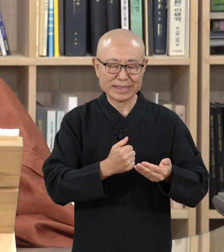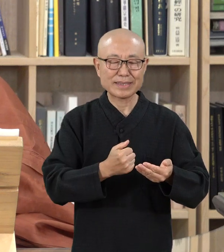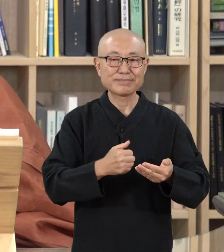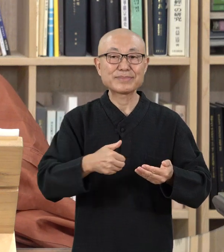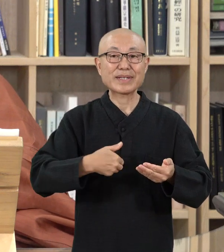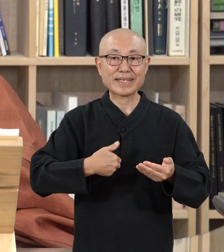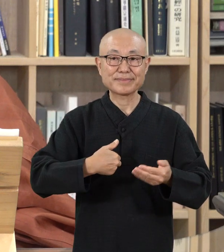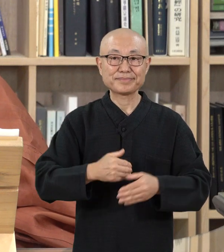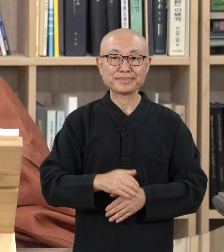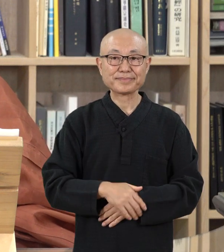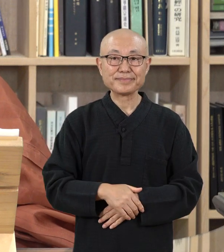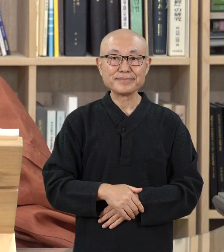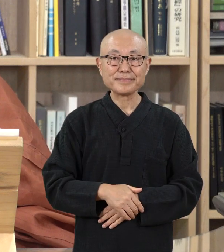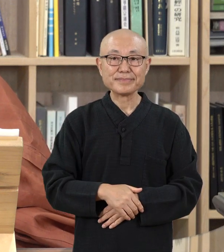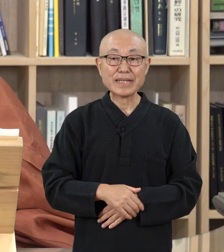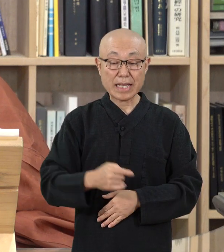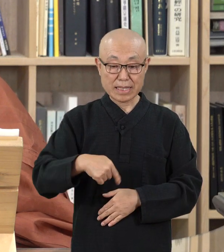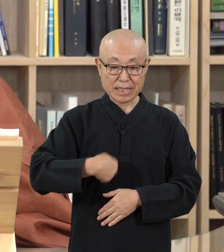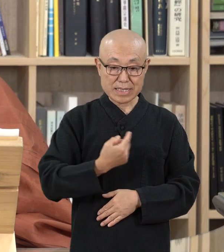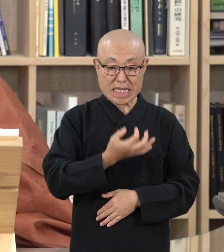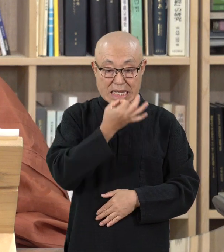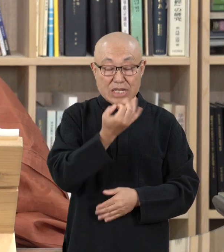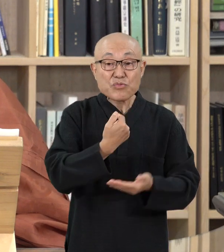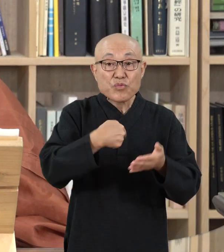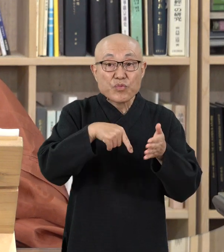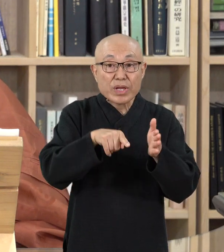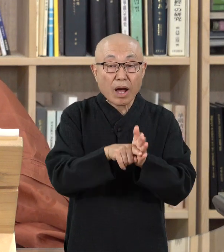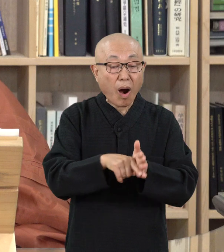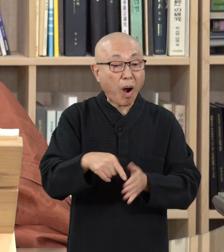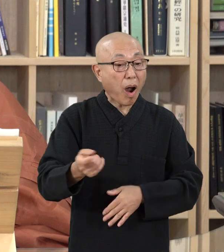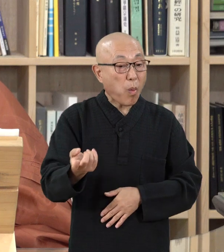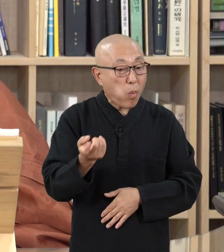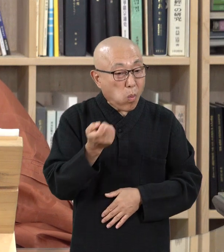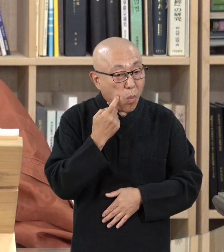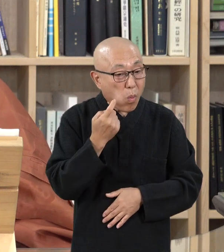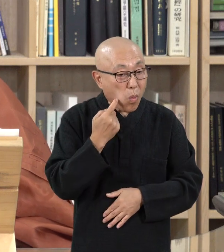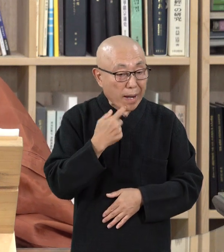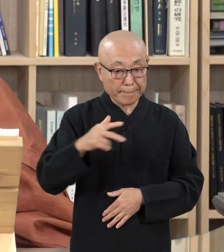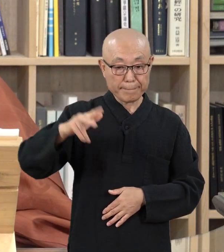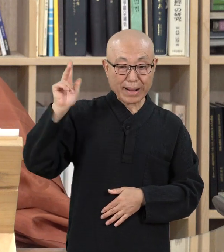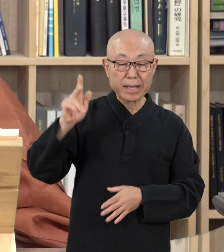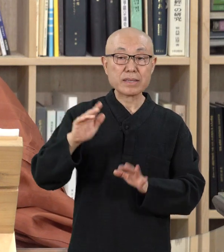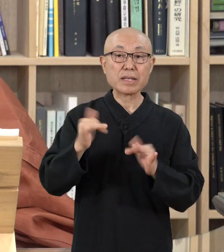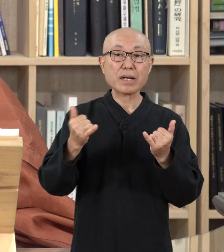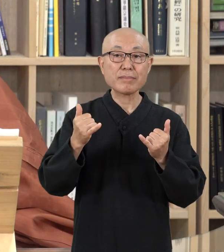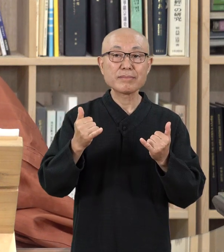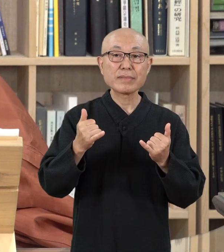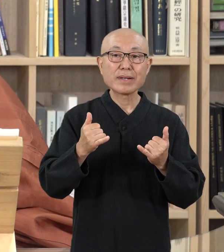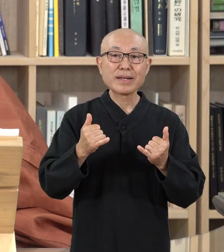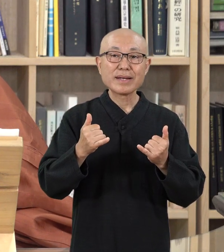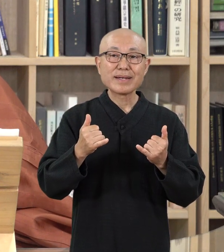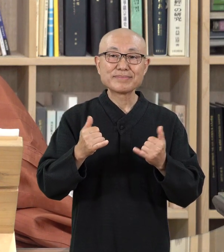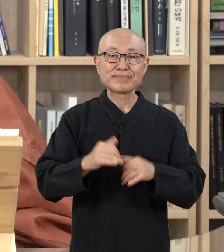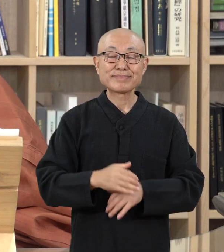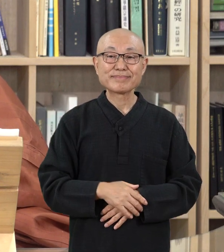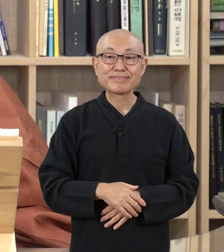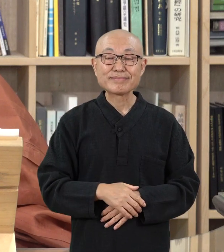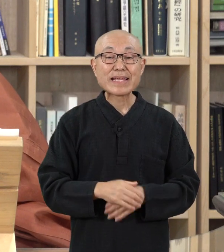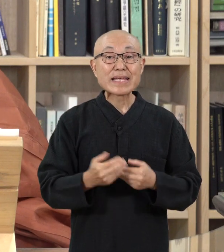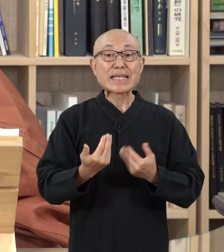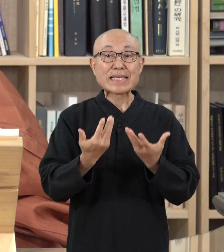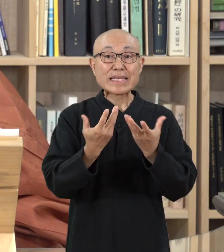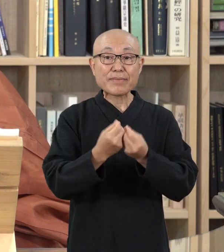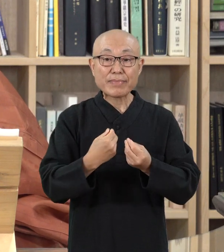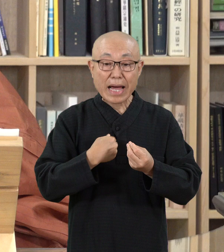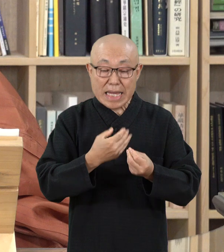행위이다. 자신의 이익을 위해서 거짓으로 증언하는 것도 말씀하고 있으세요. 이제 내가